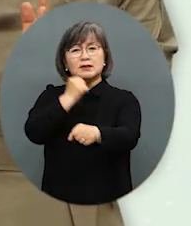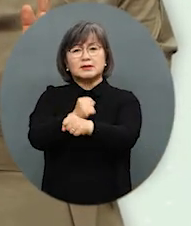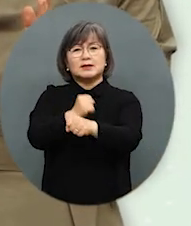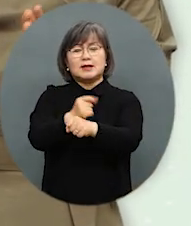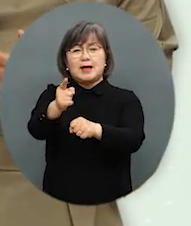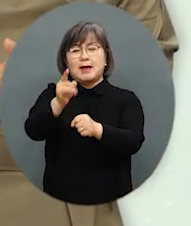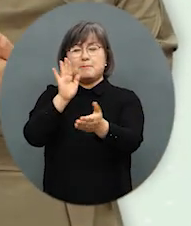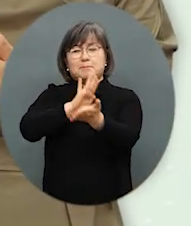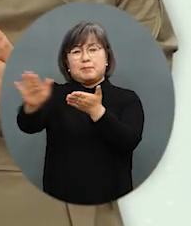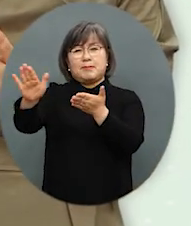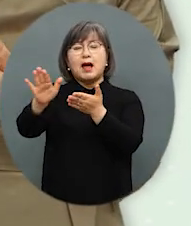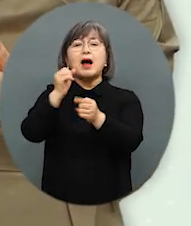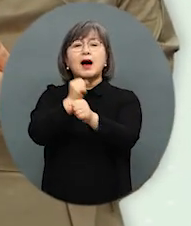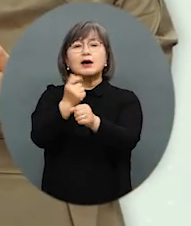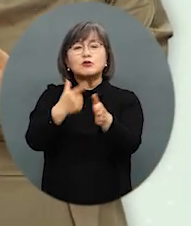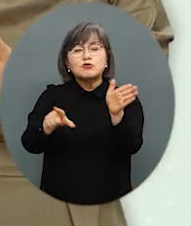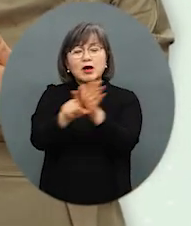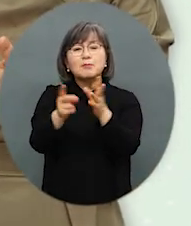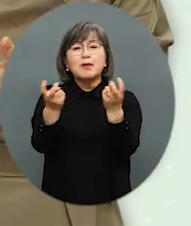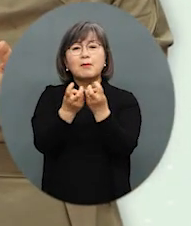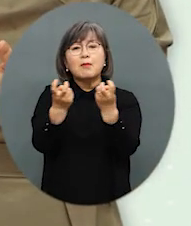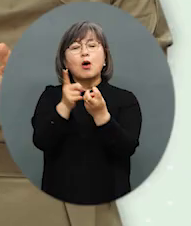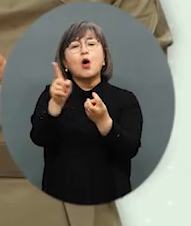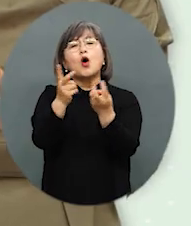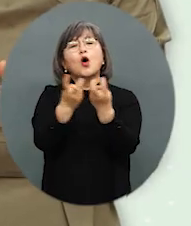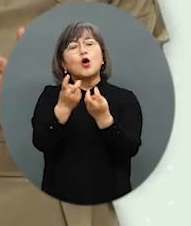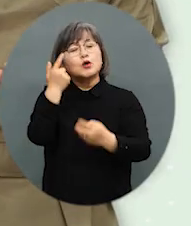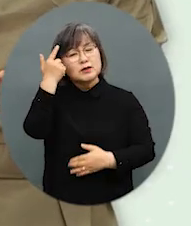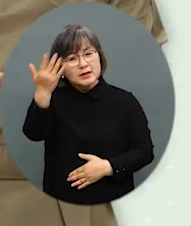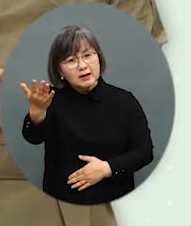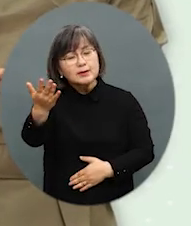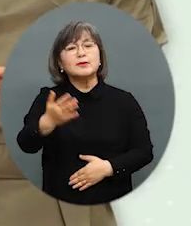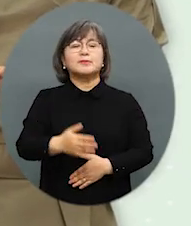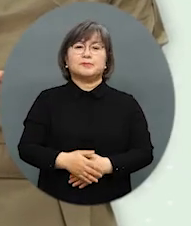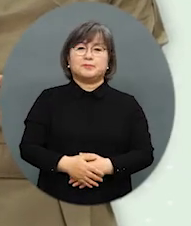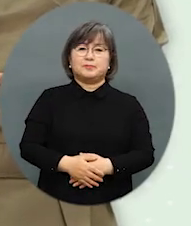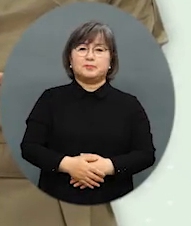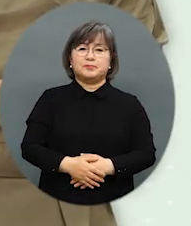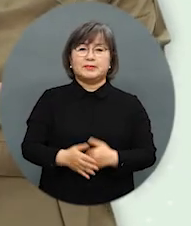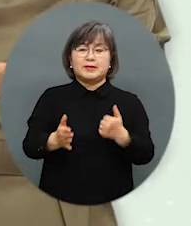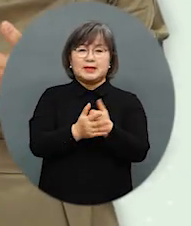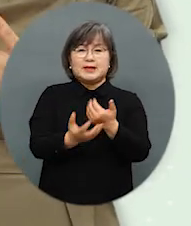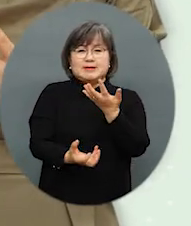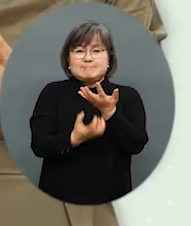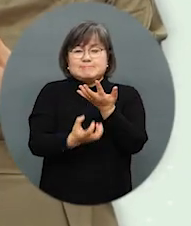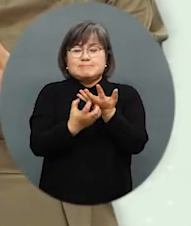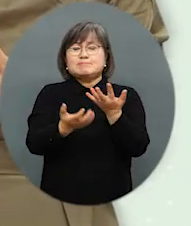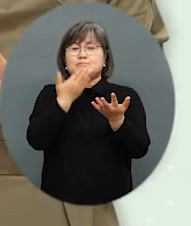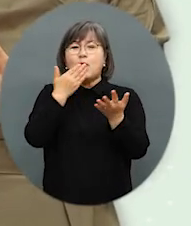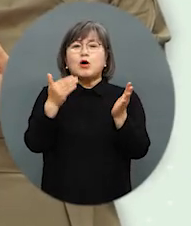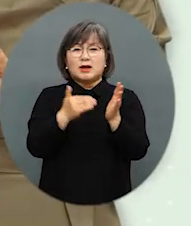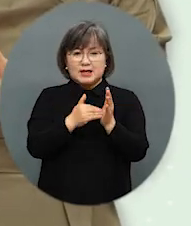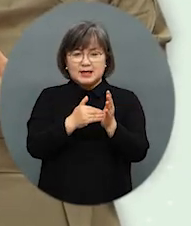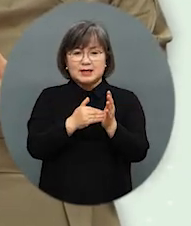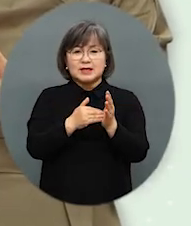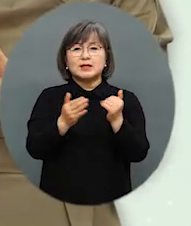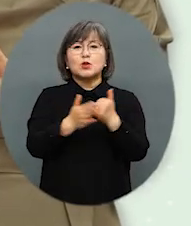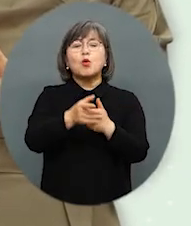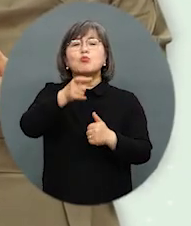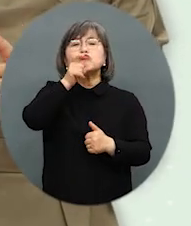같은 병원체를 제거하거나 차단하는 방법에는 어떤 것들이 있을까요? 익힌 음식을